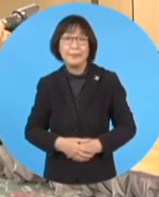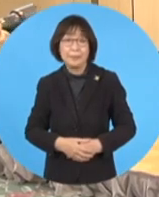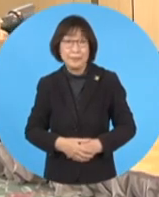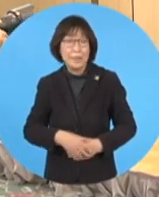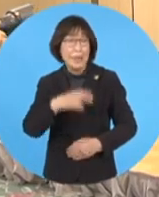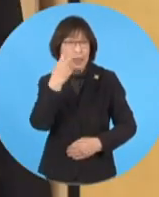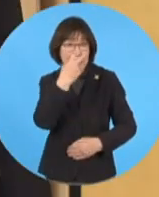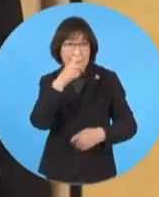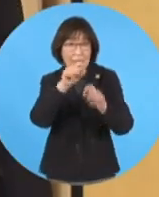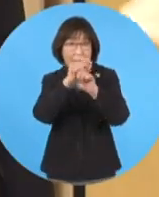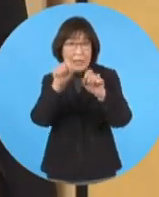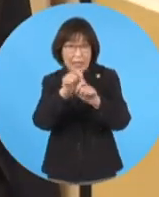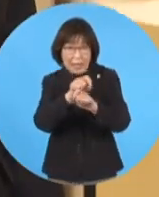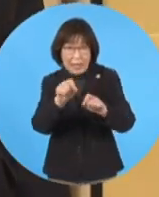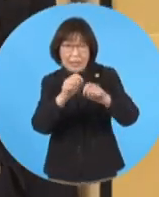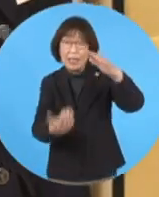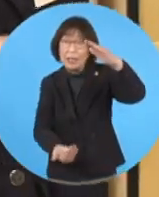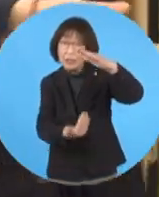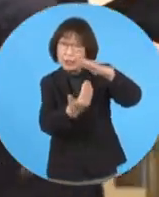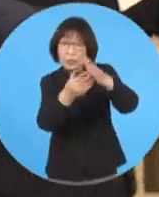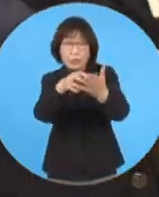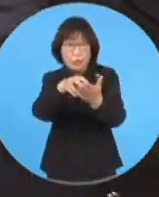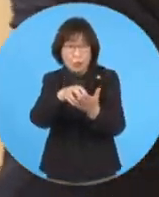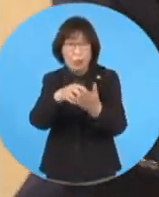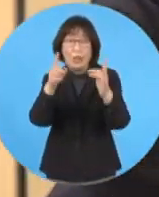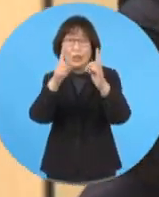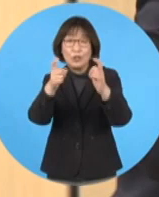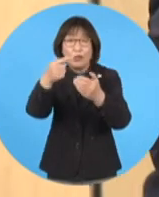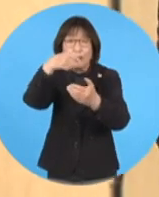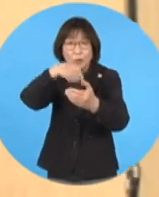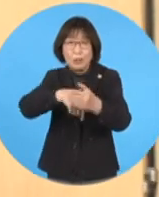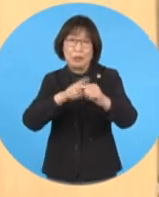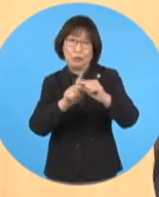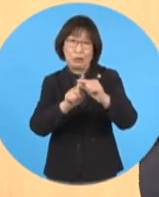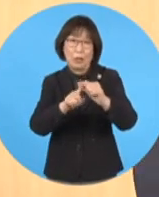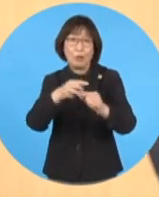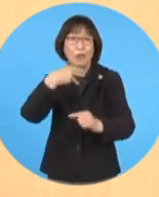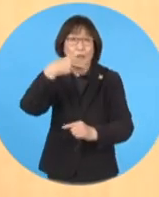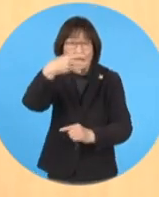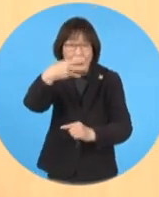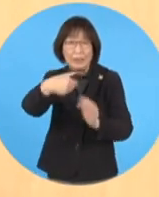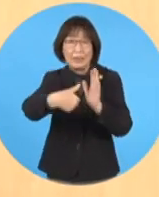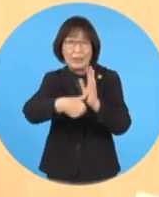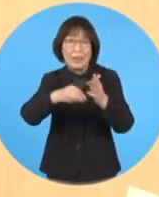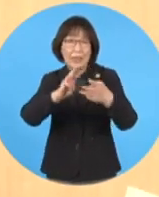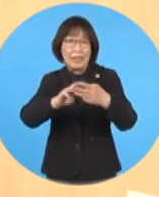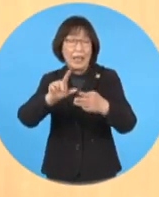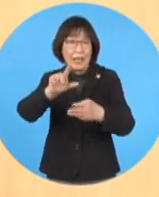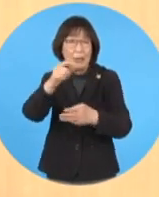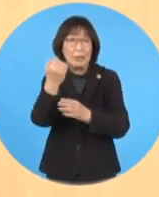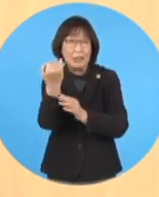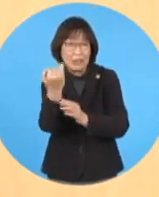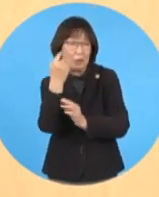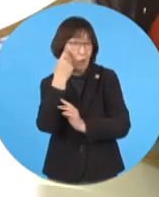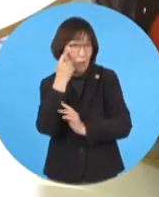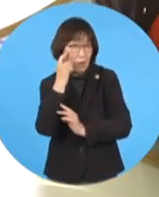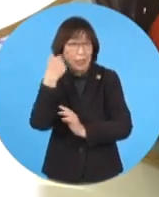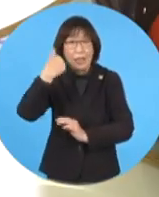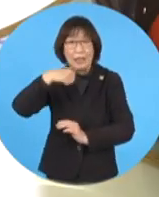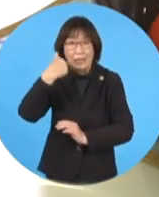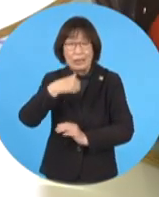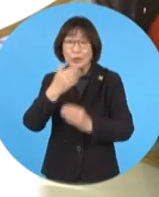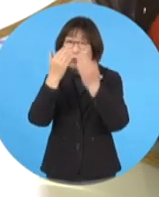審査の結果、最優秀賞には城之内中学校3年田上ひなさんが考案した夏バテ解